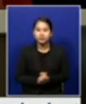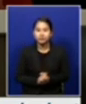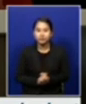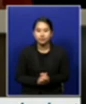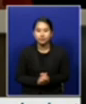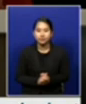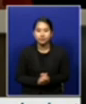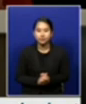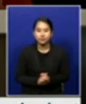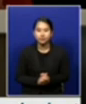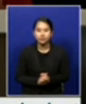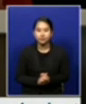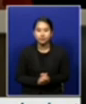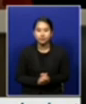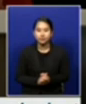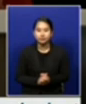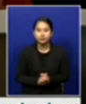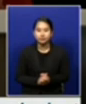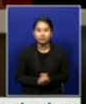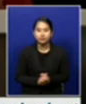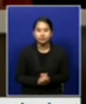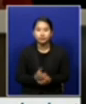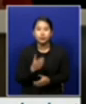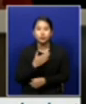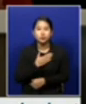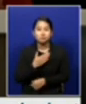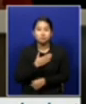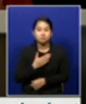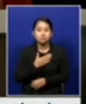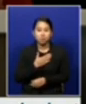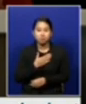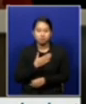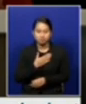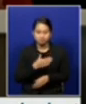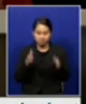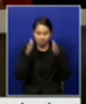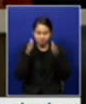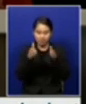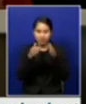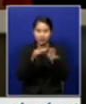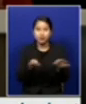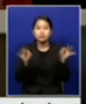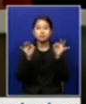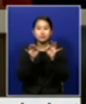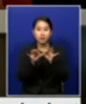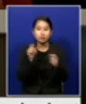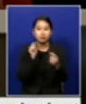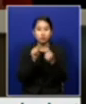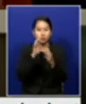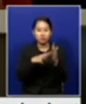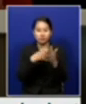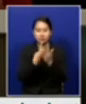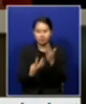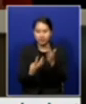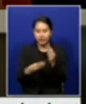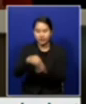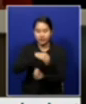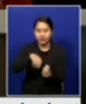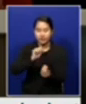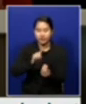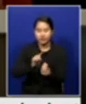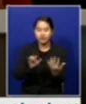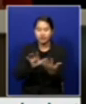2563ในส่วนที่ผมจะเน้นก็คือในเรื่องของแผนงานฟื้นฟูเศรษฐกิจและสังค